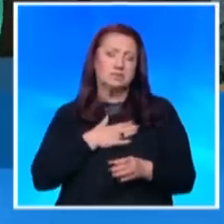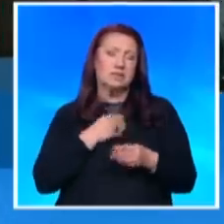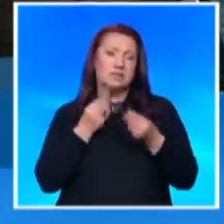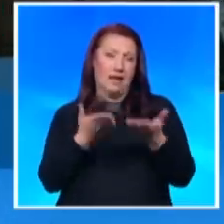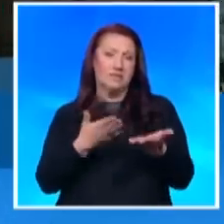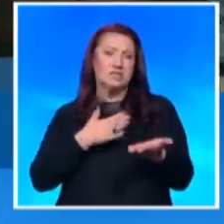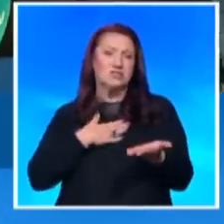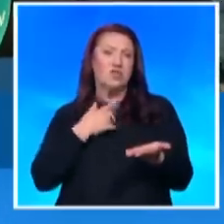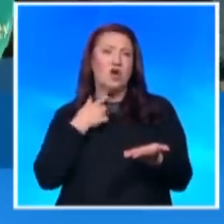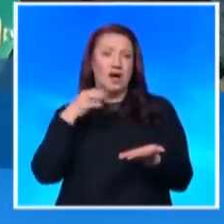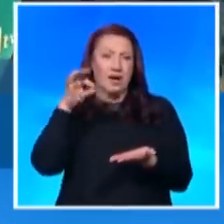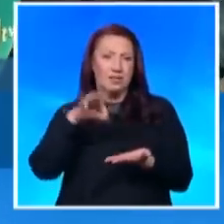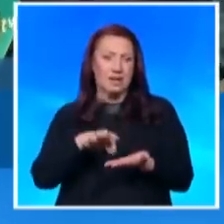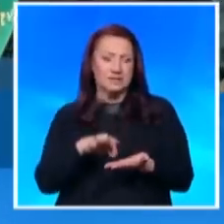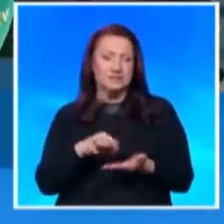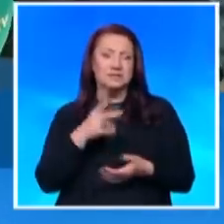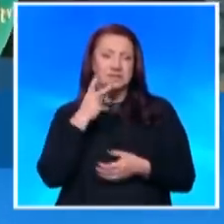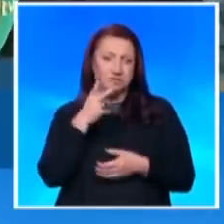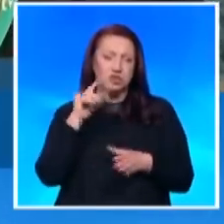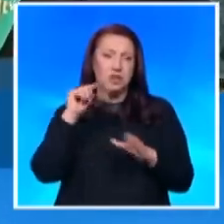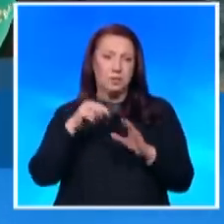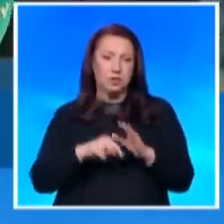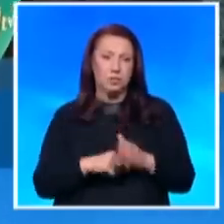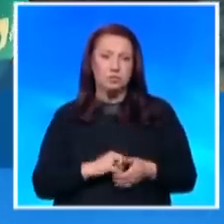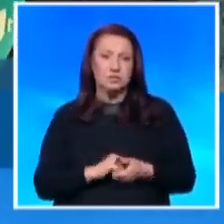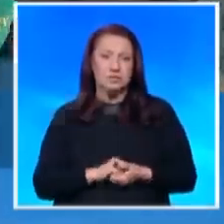вот. Разказваме с оператора Огнян Кръстев.